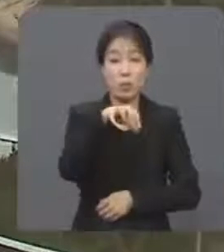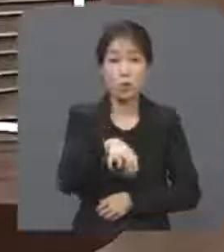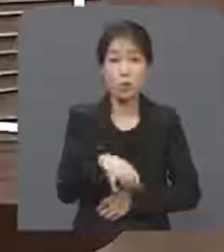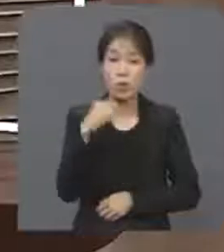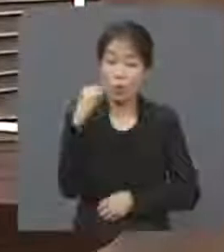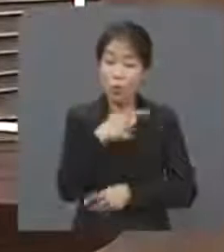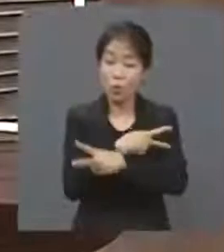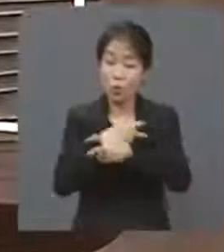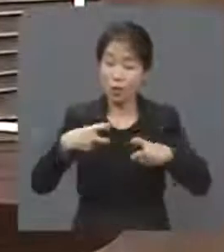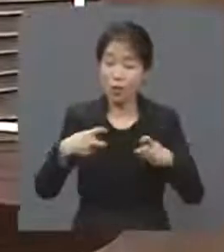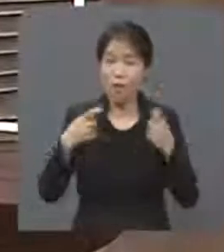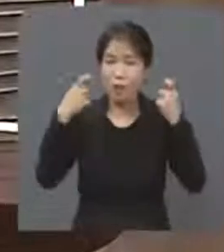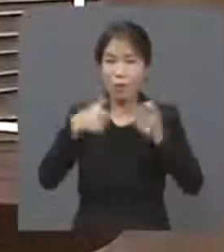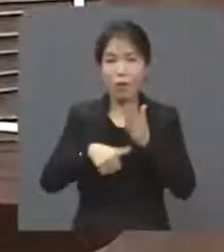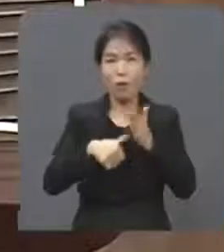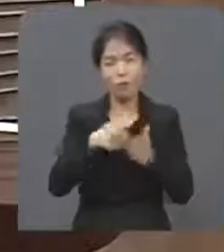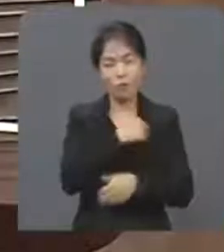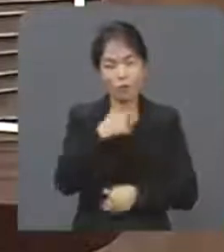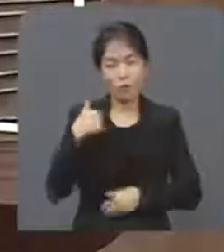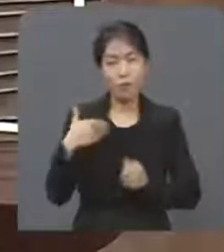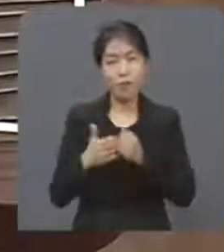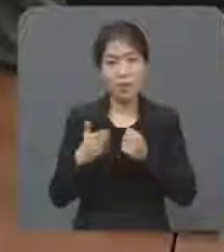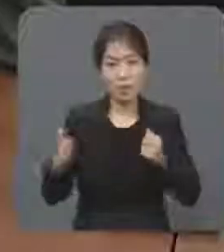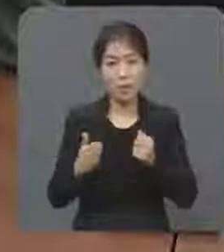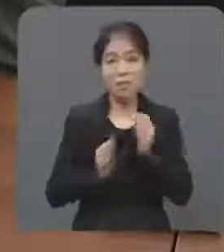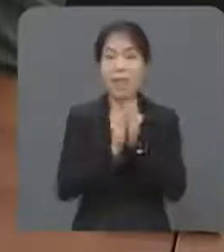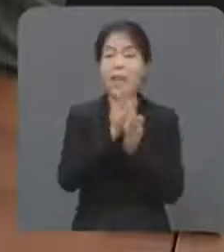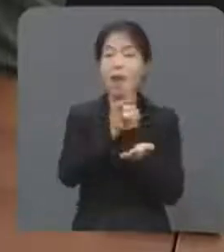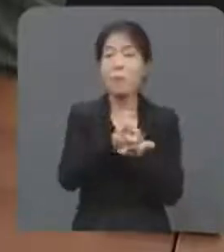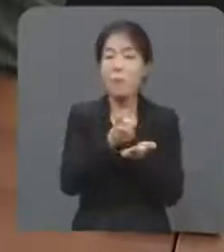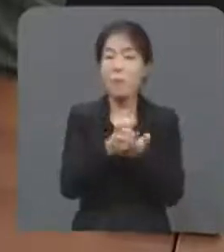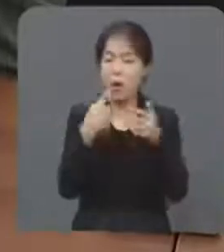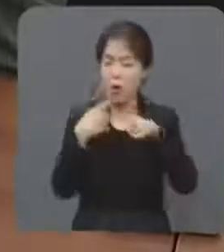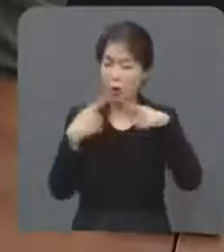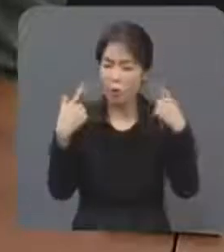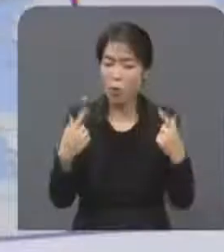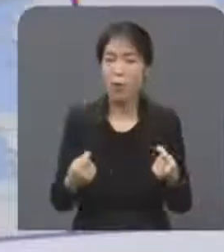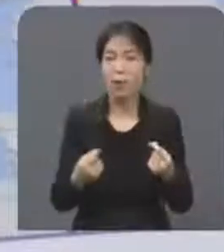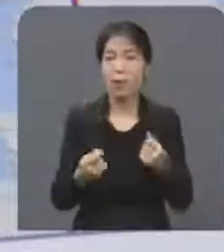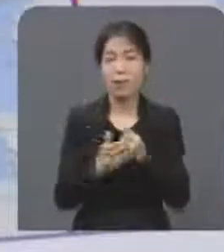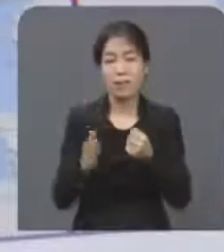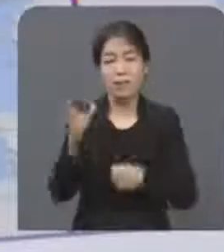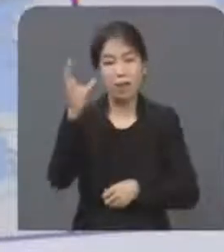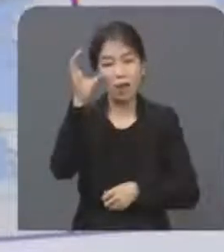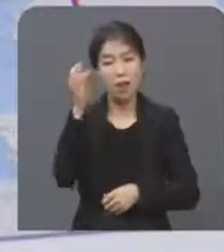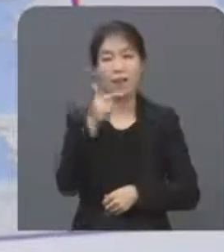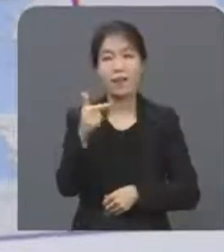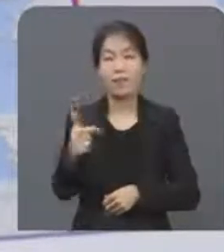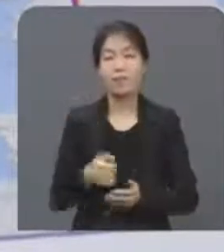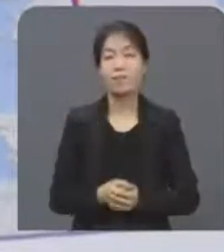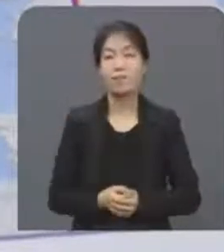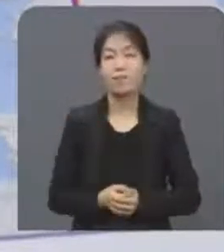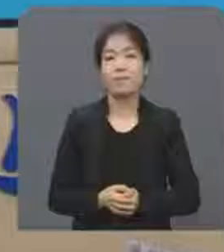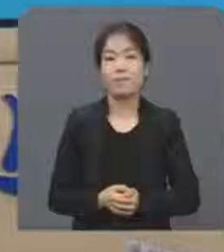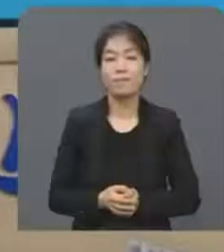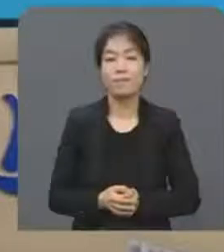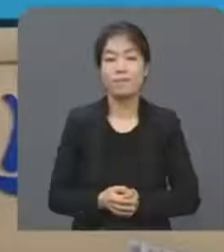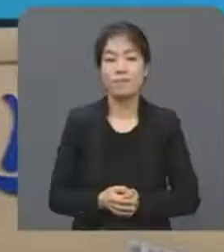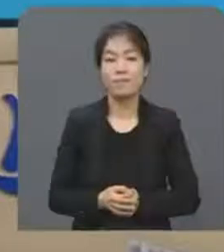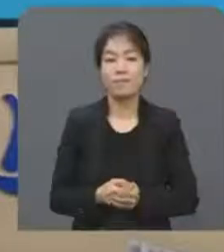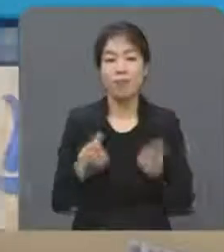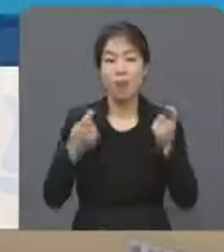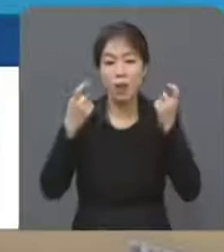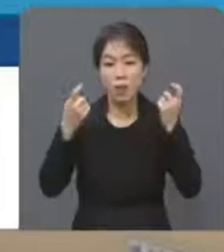해수욕장 등 관광 자원이 풍부 에 소위 다이아몬드 제도의 일부러 불리는 곳이어서 기대감이 커지고 있습니다 유민의 관광